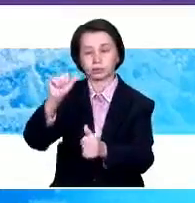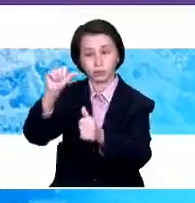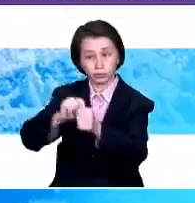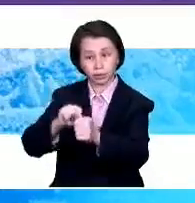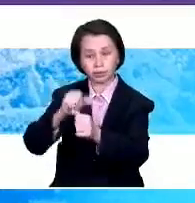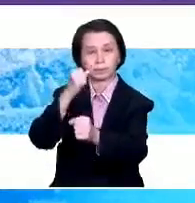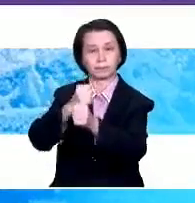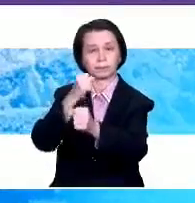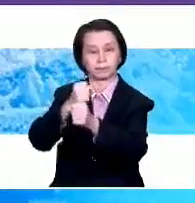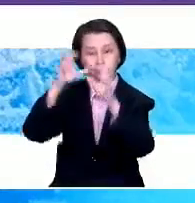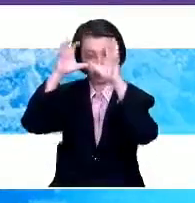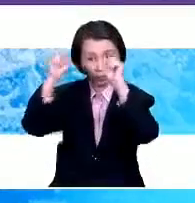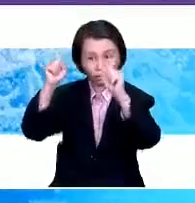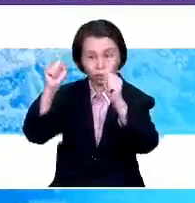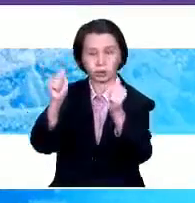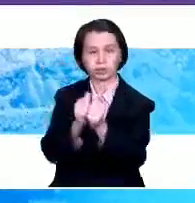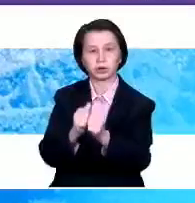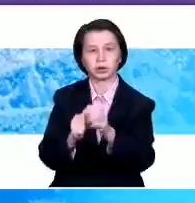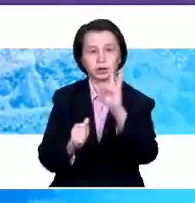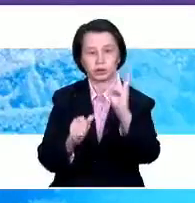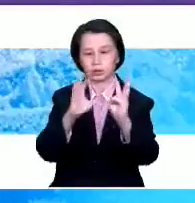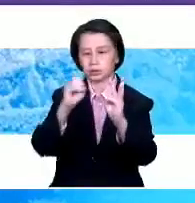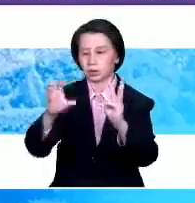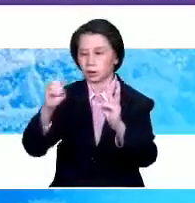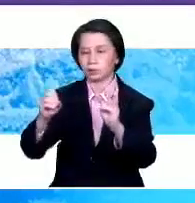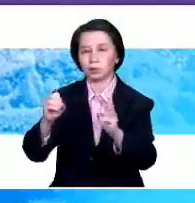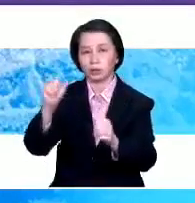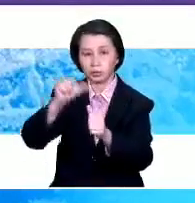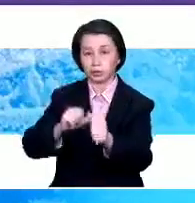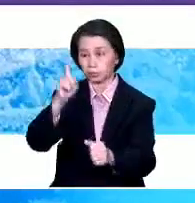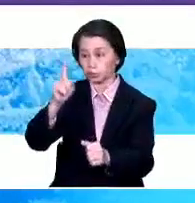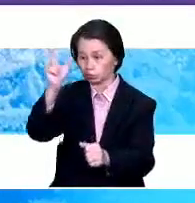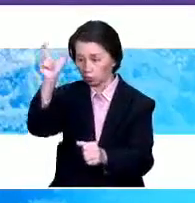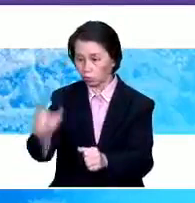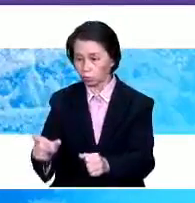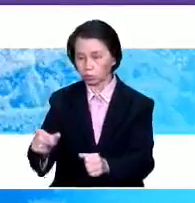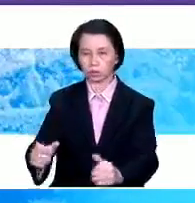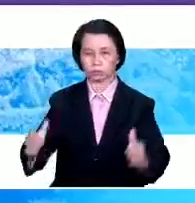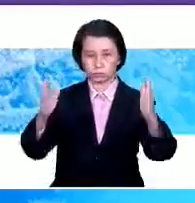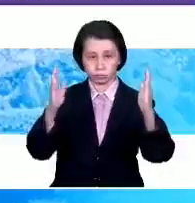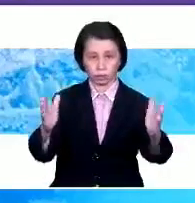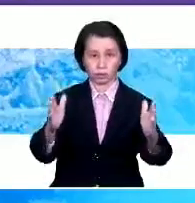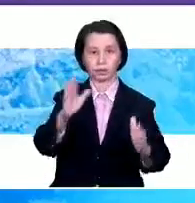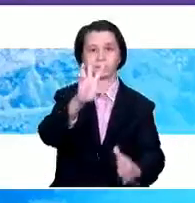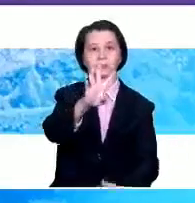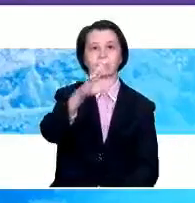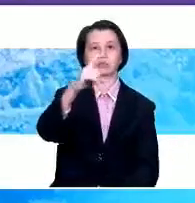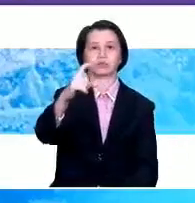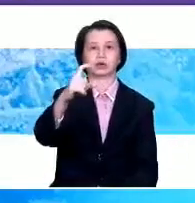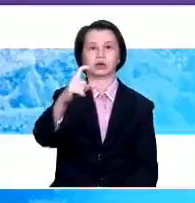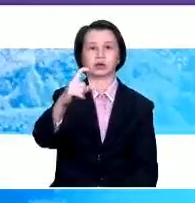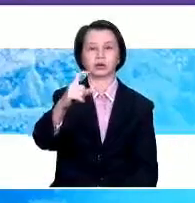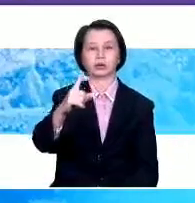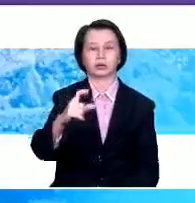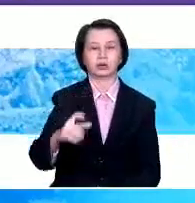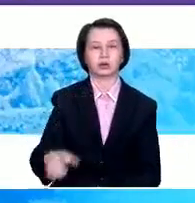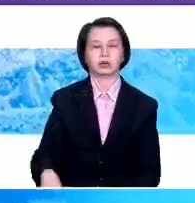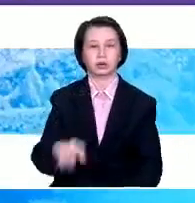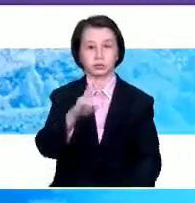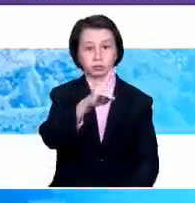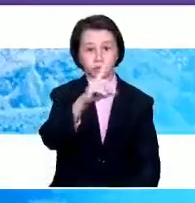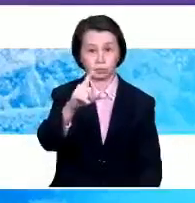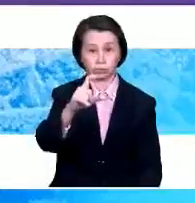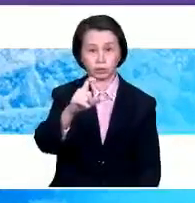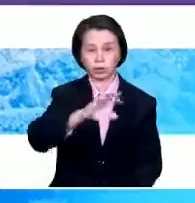dengan keadaan sebanyak 600 Ringgit setiap pekerja selama tempo empat bulan yaitu dua